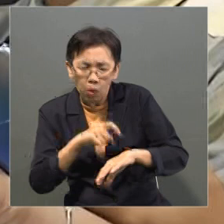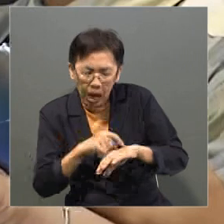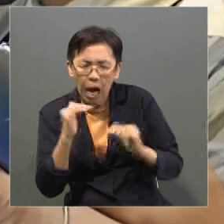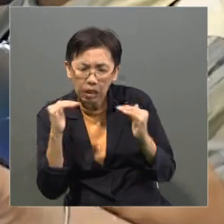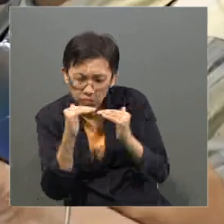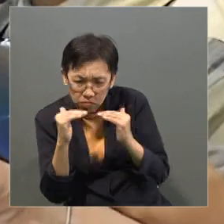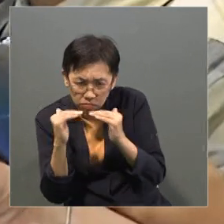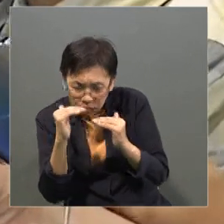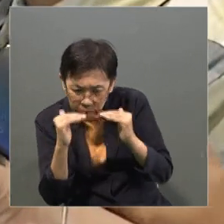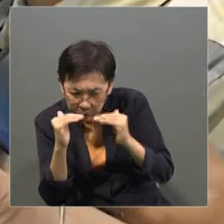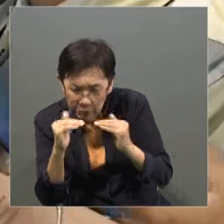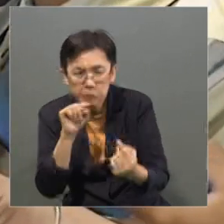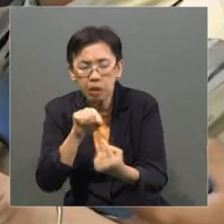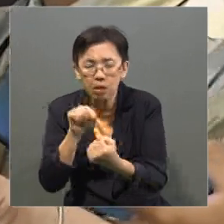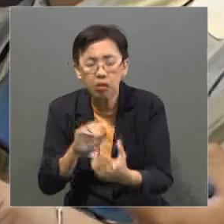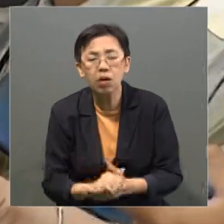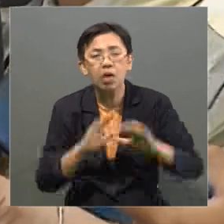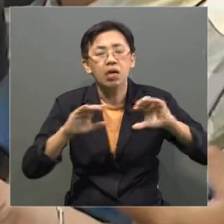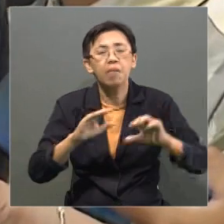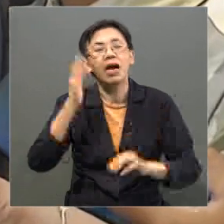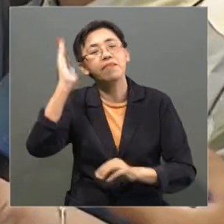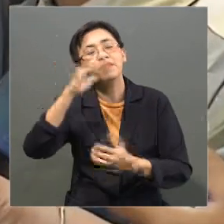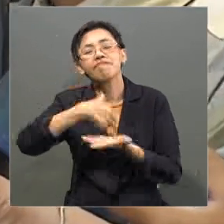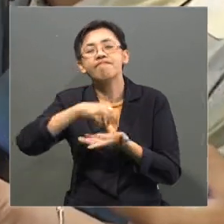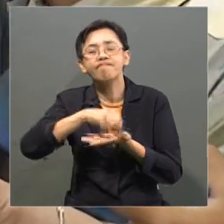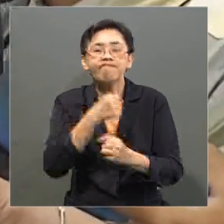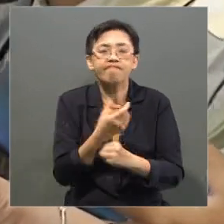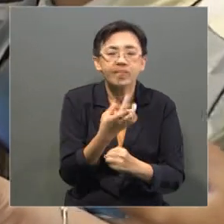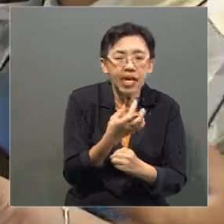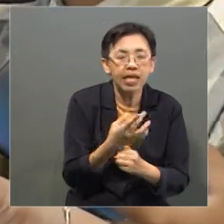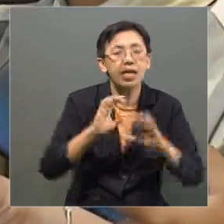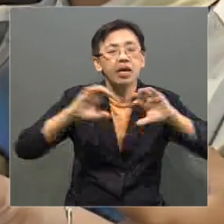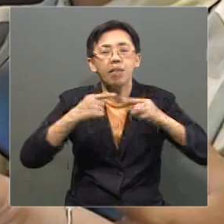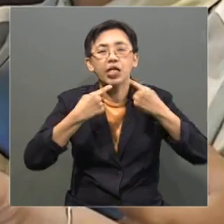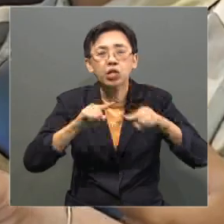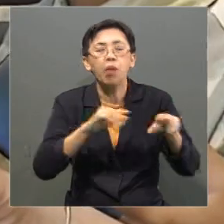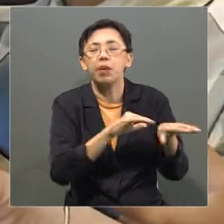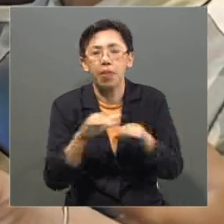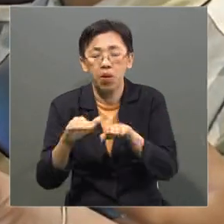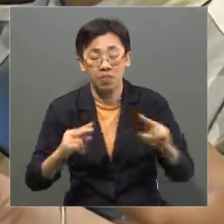นะรัฐบาลก็จะได้เหมือนกับรัฐบาลได้แถลงผลงานผมเชื่อว่ารัฐบาลพร้อมตอบทุกกระทรวง